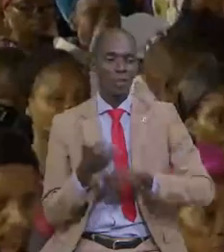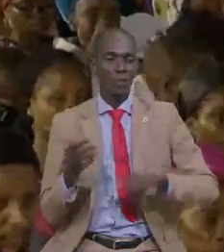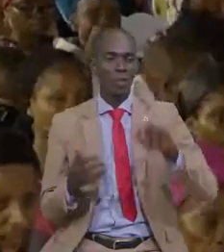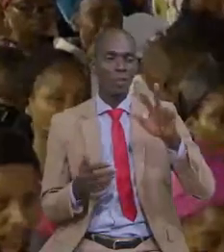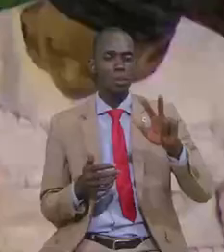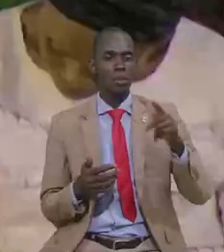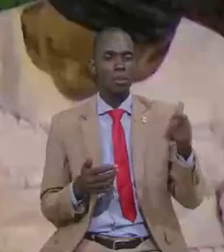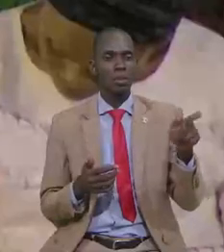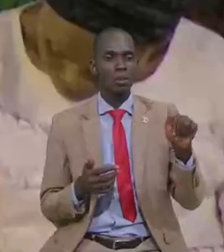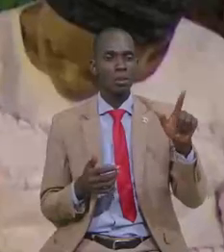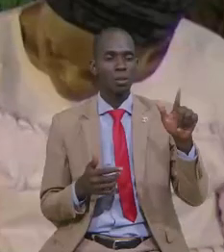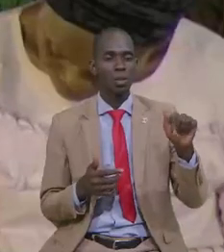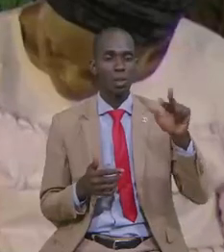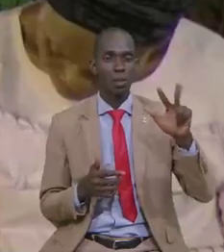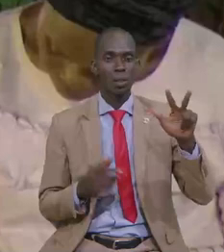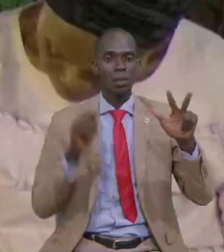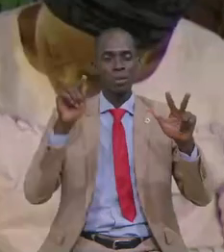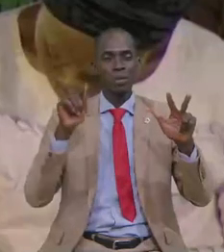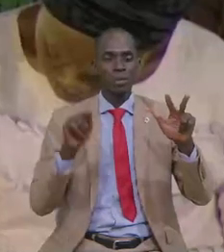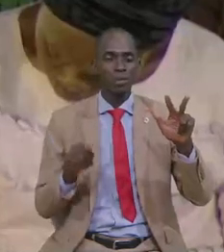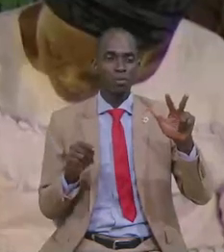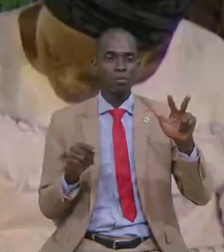Galates chapitre 3,